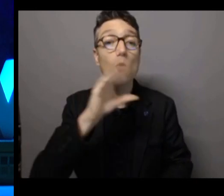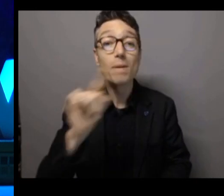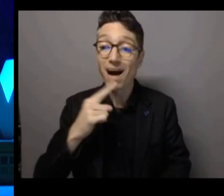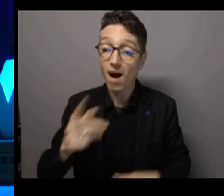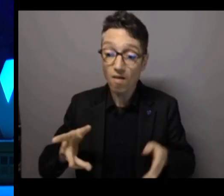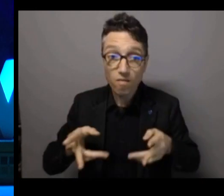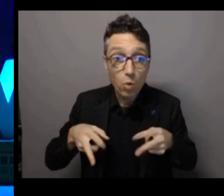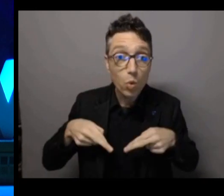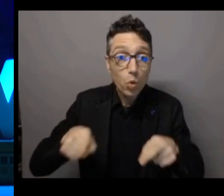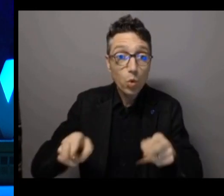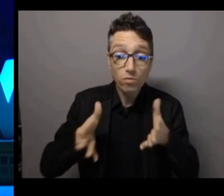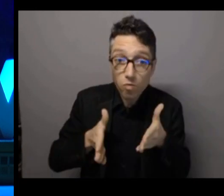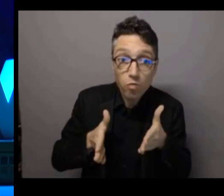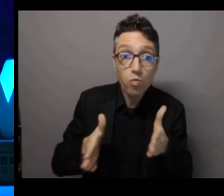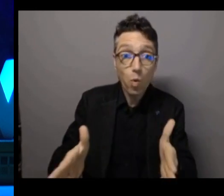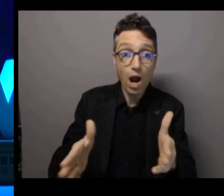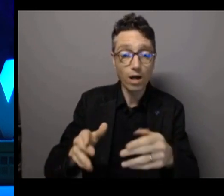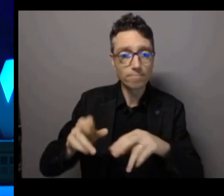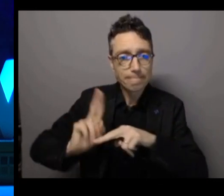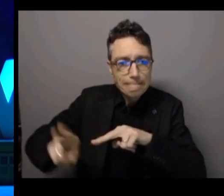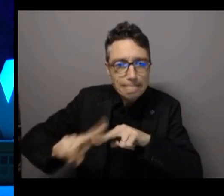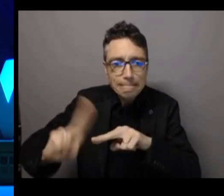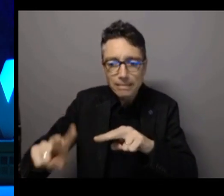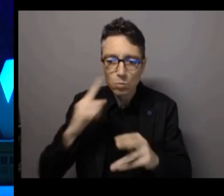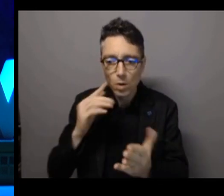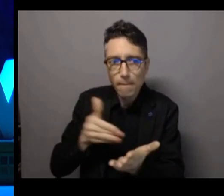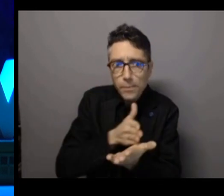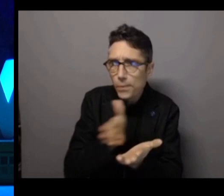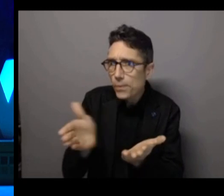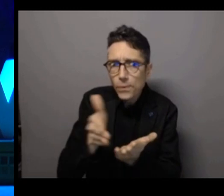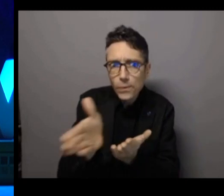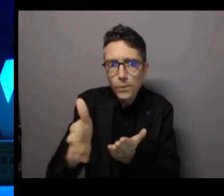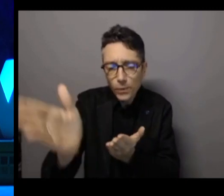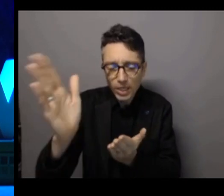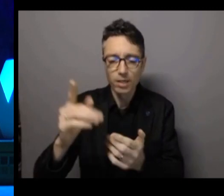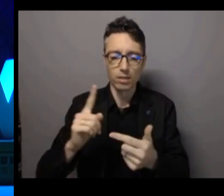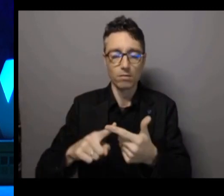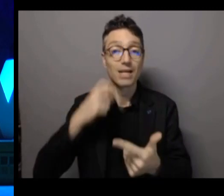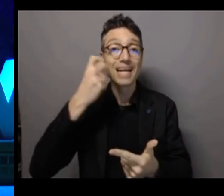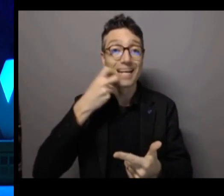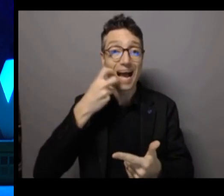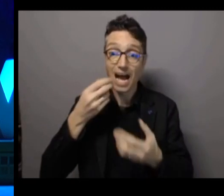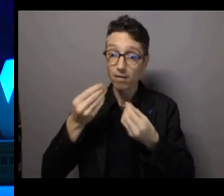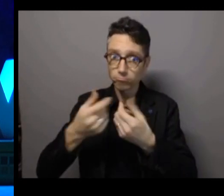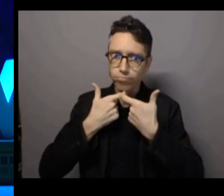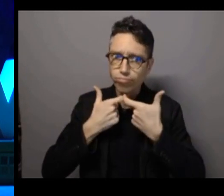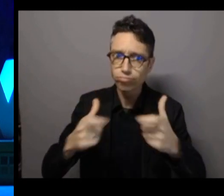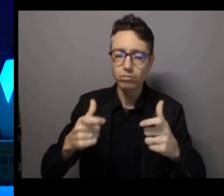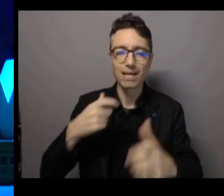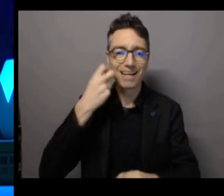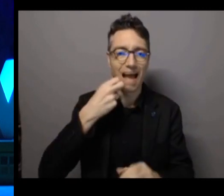cheminements sans accroc, mais il nous reste encore à faire, hein, je le sais. Les gares mises en accessibilité, toutes les gares nationales, toutes les gares qui